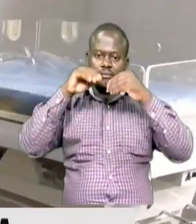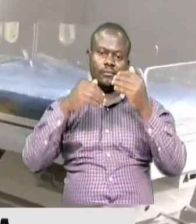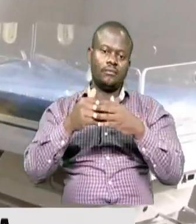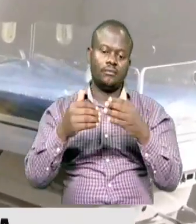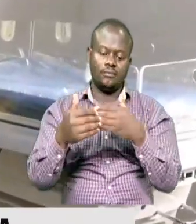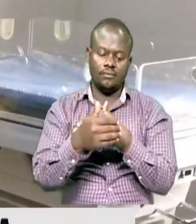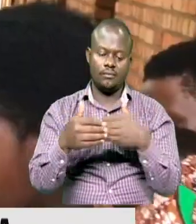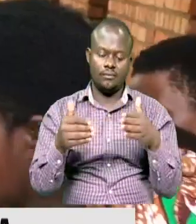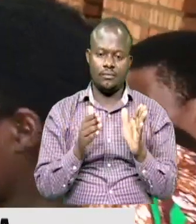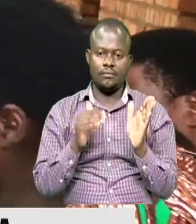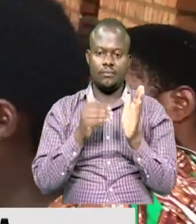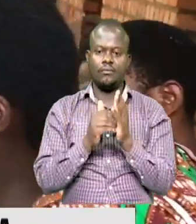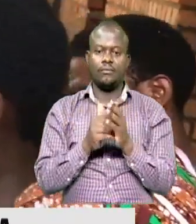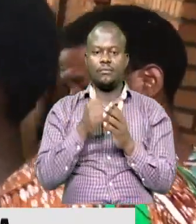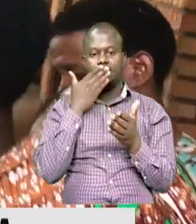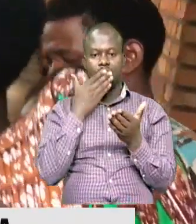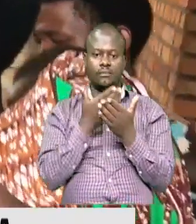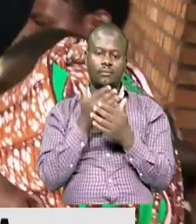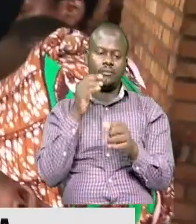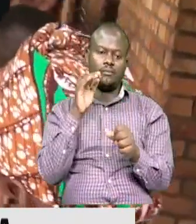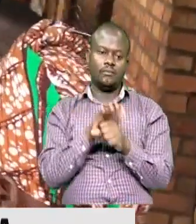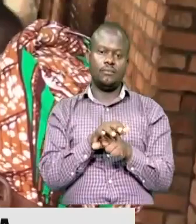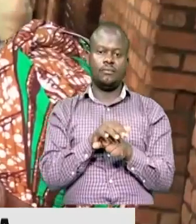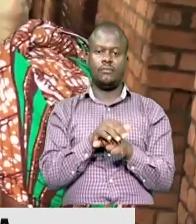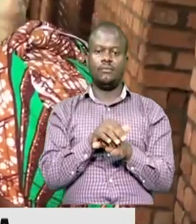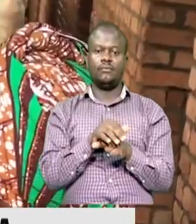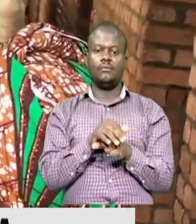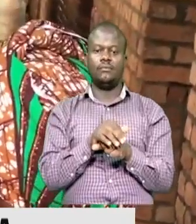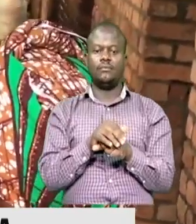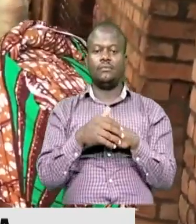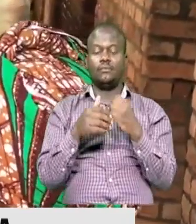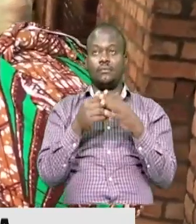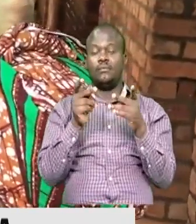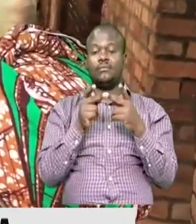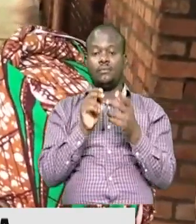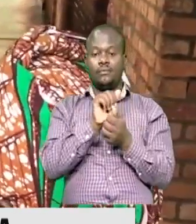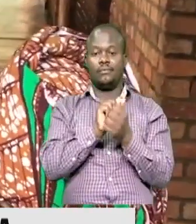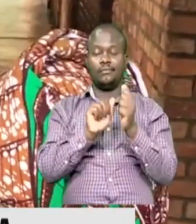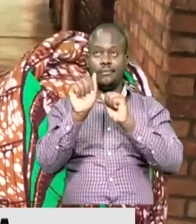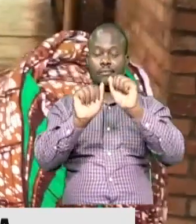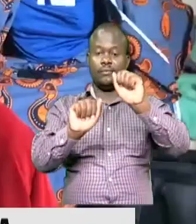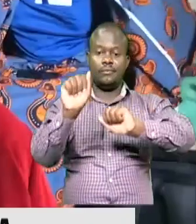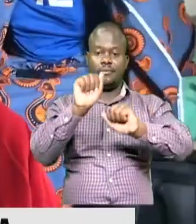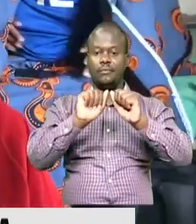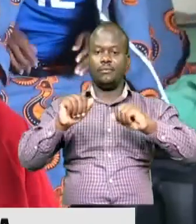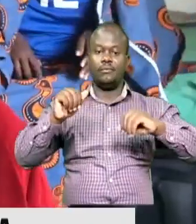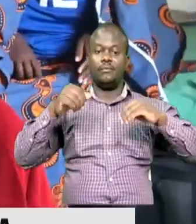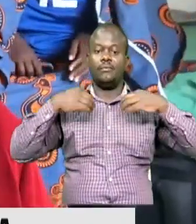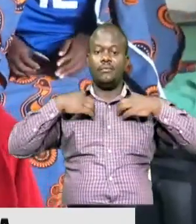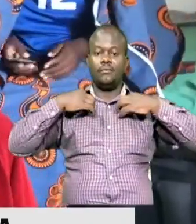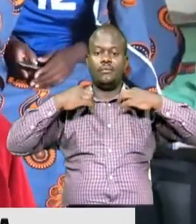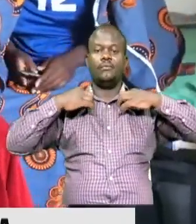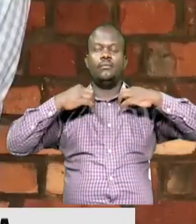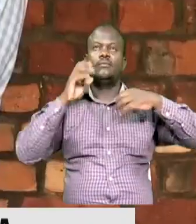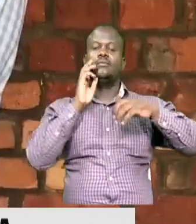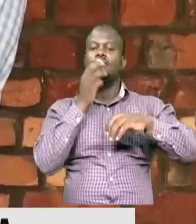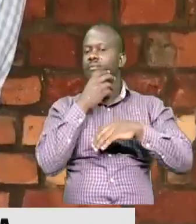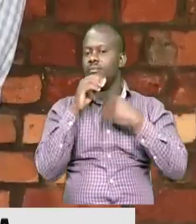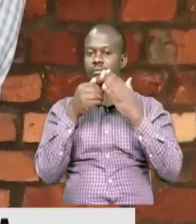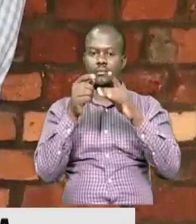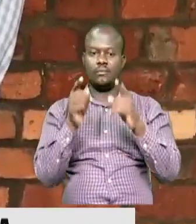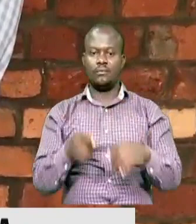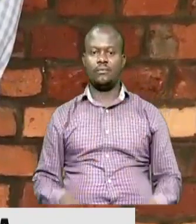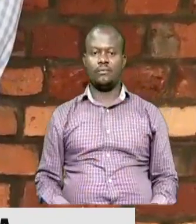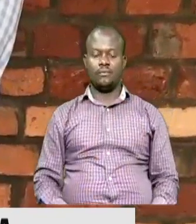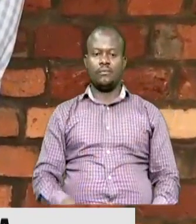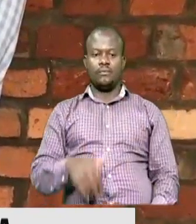ibyumba bikaba byinshi, tukaje kwisanzura gukarabira, kwanika imyenda, ayo mazi akaboneka. Bagenzi be